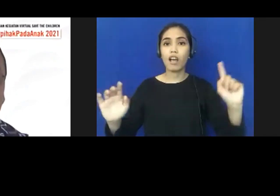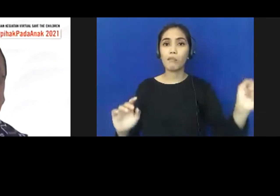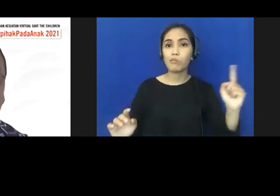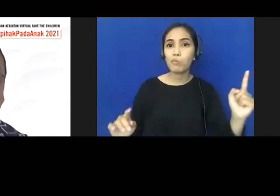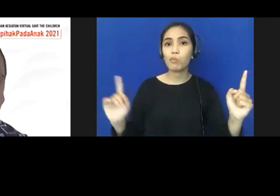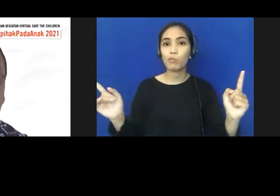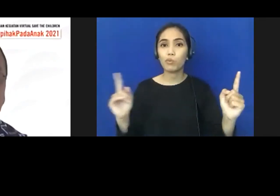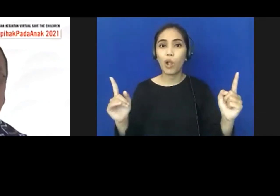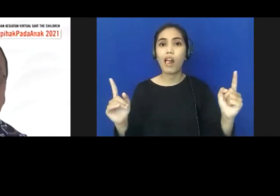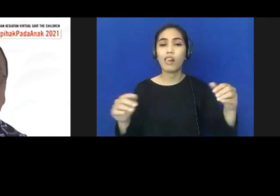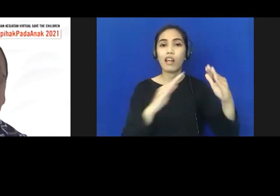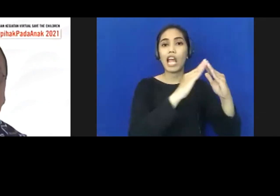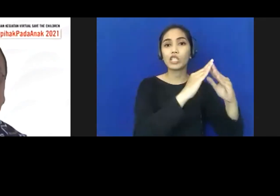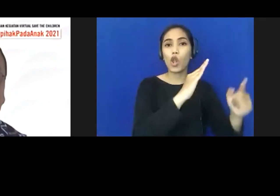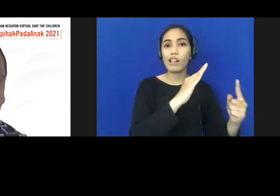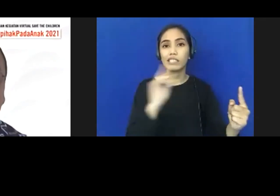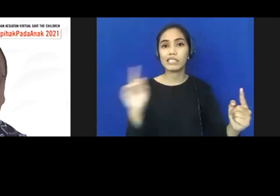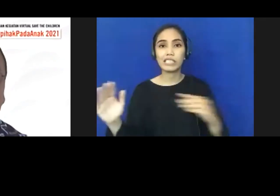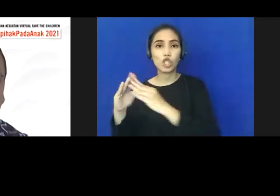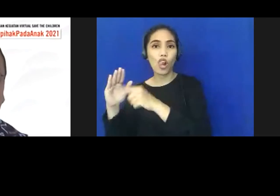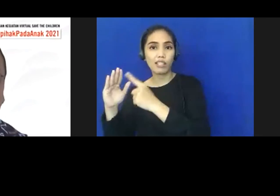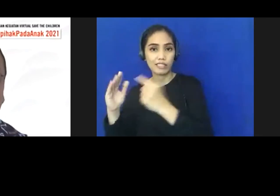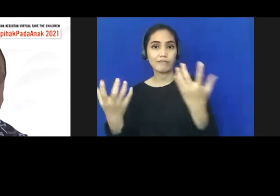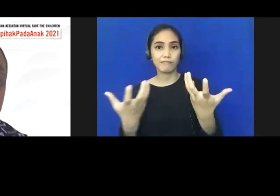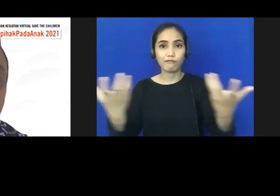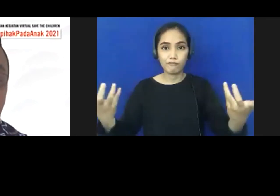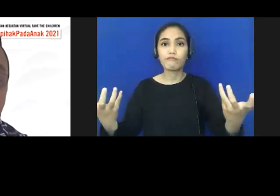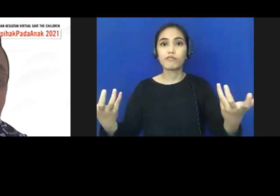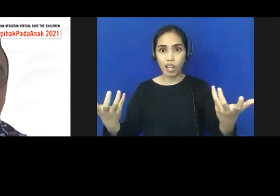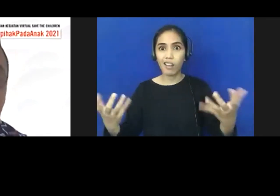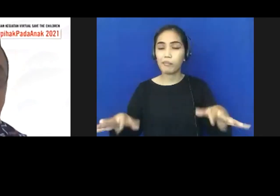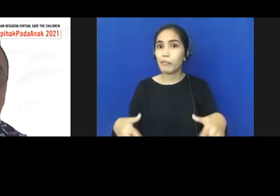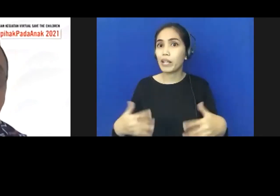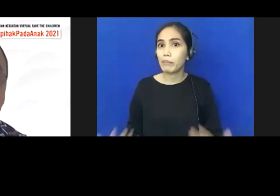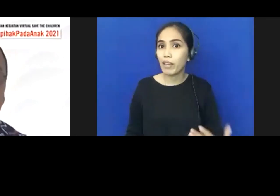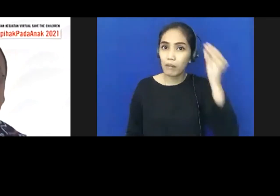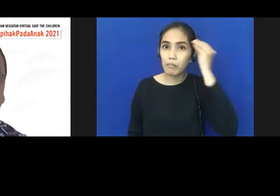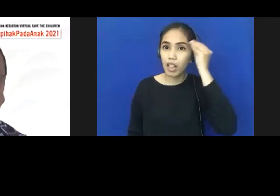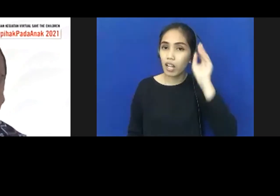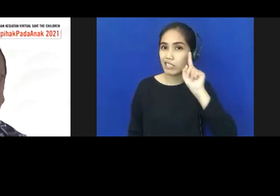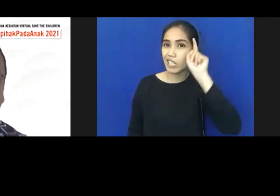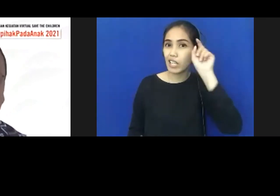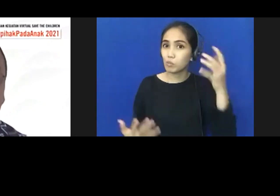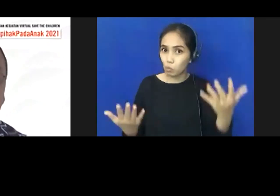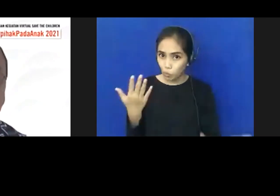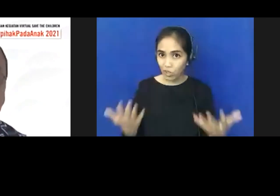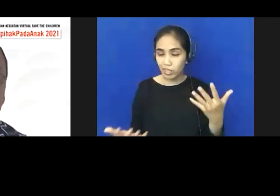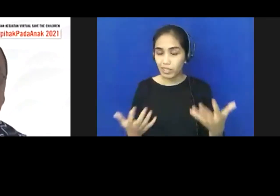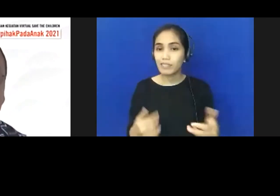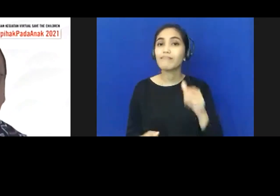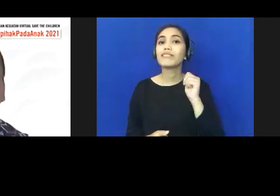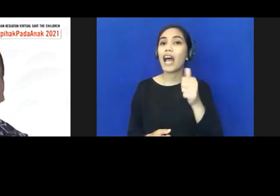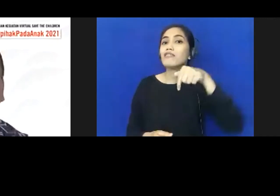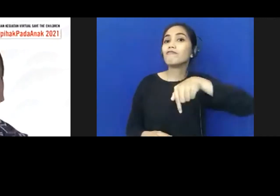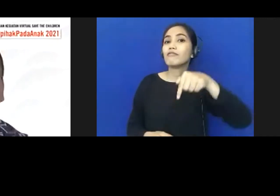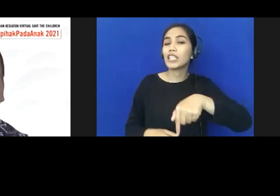sih dampaknya gitu loh dari COVID ini terhadap kesehatan mental kayak kita kayak gitu. Dan nanti juga kita akan bicara juga